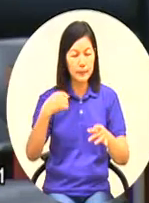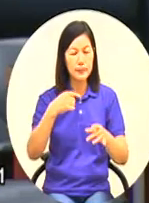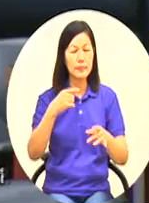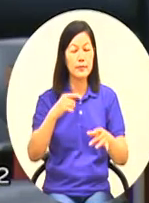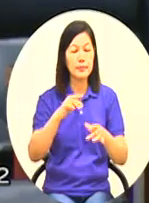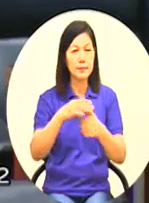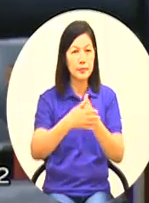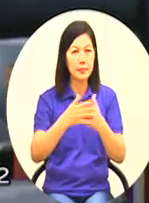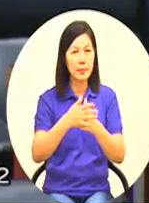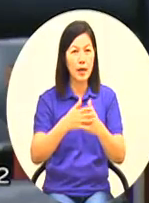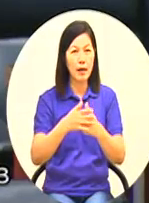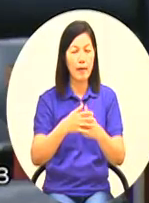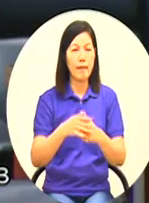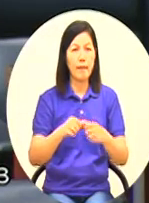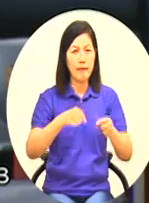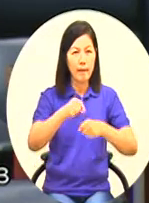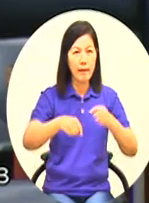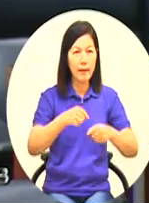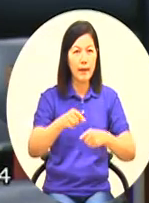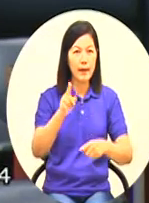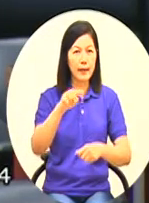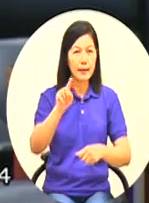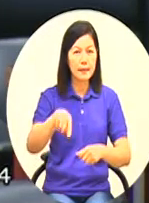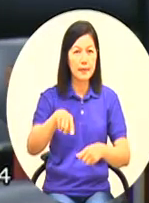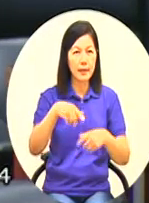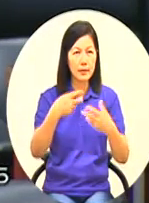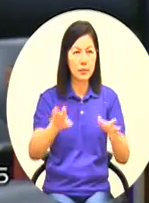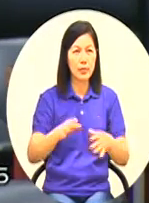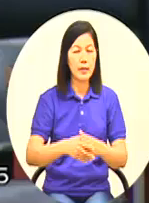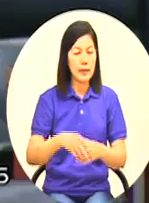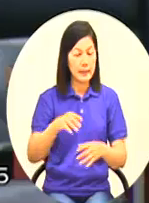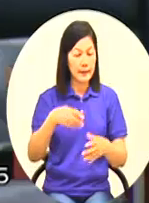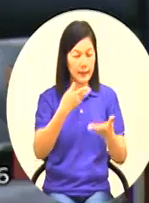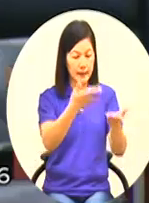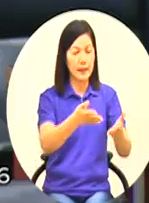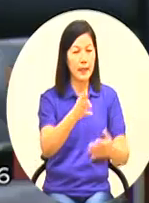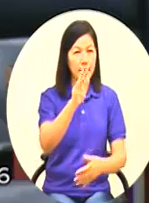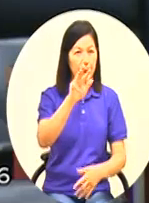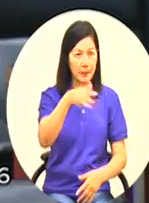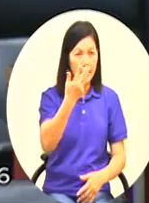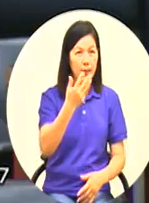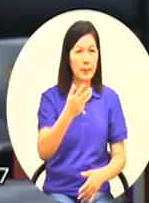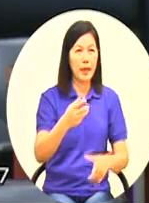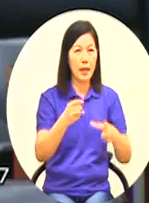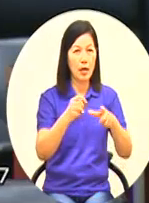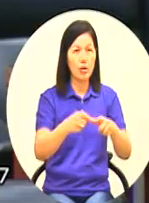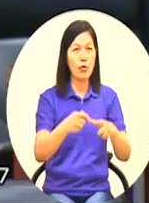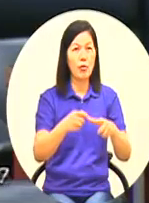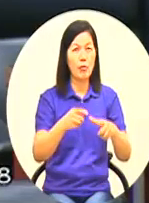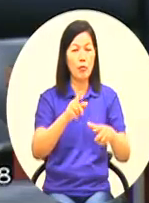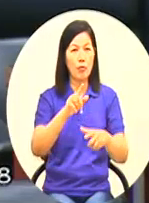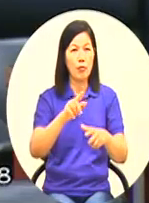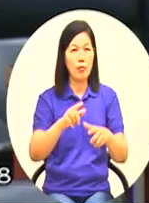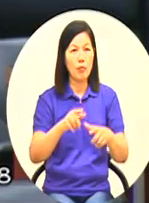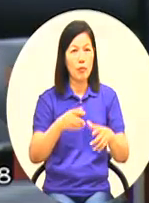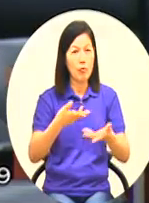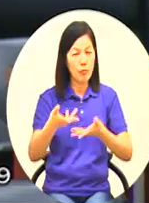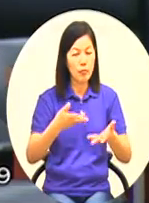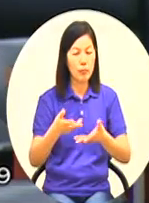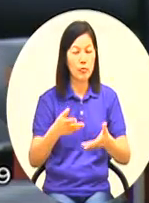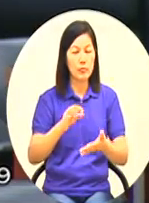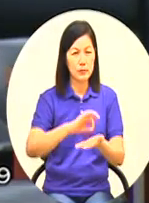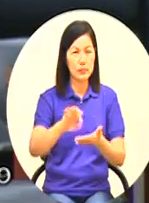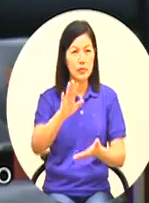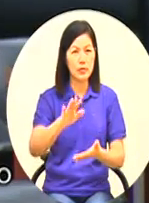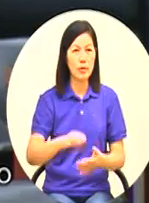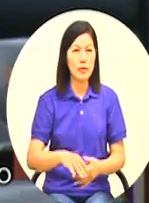1981台，那提供近800台作为公务使用，那保留500台作为我们明